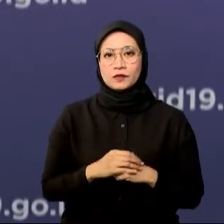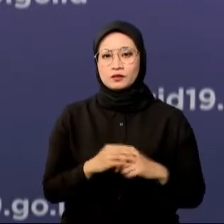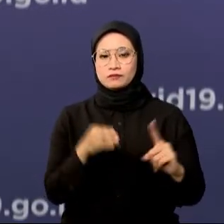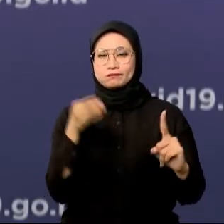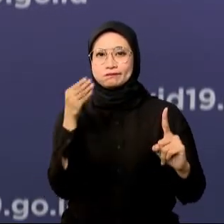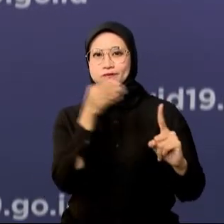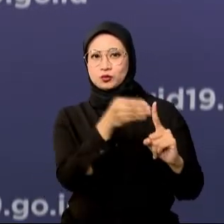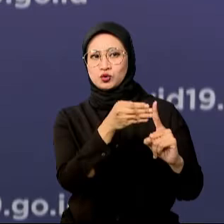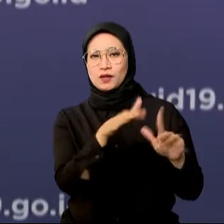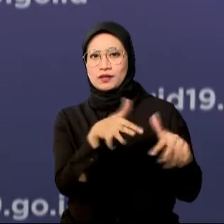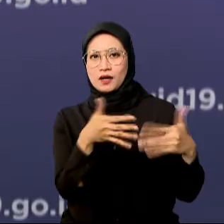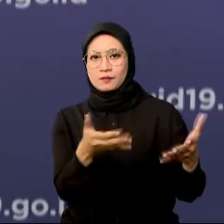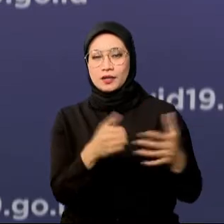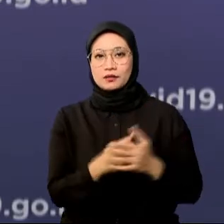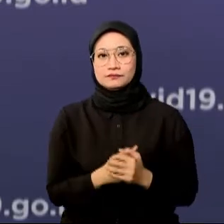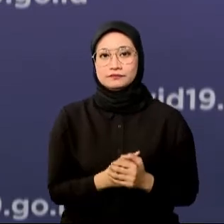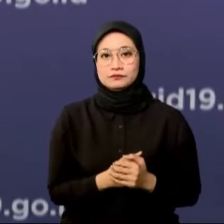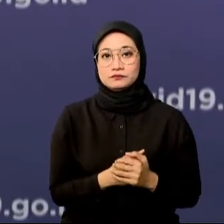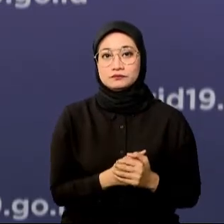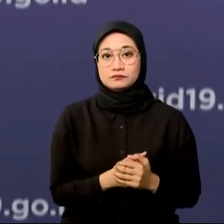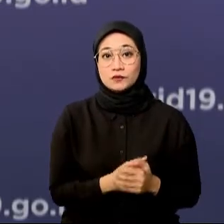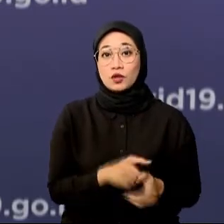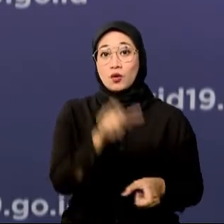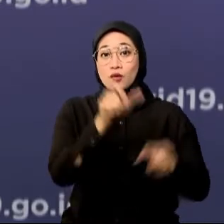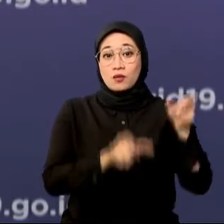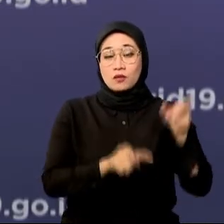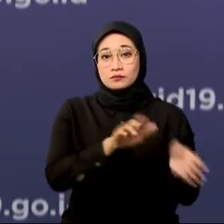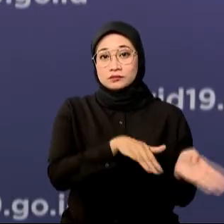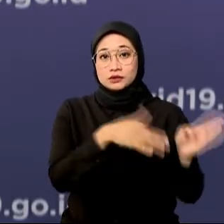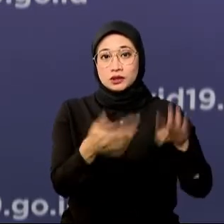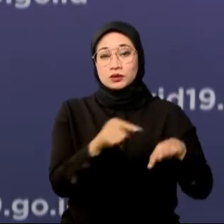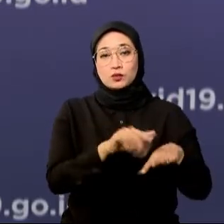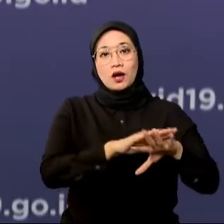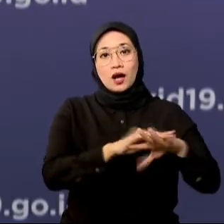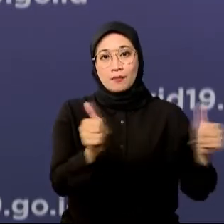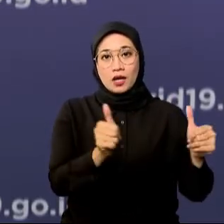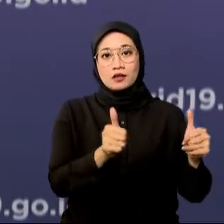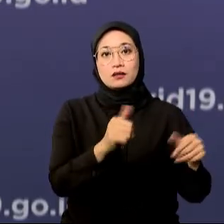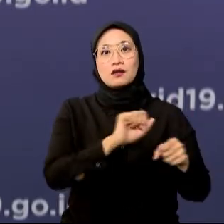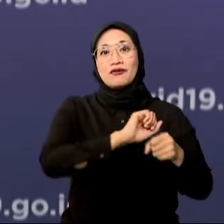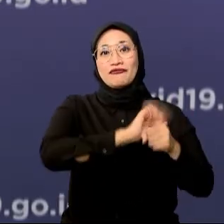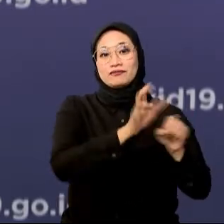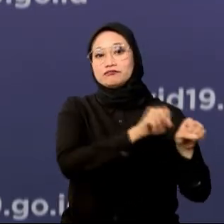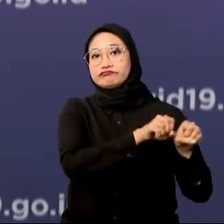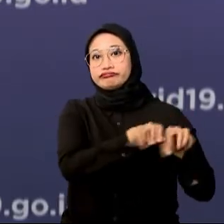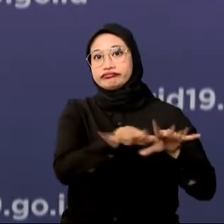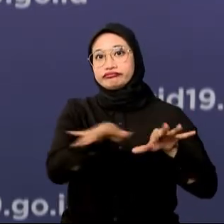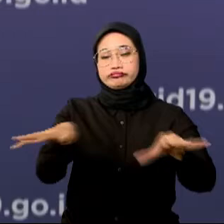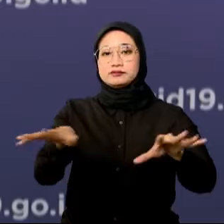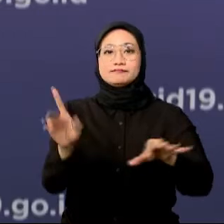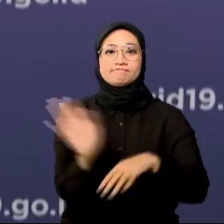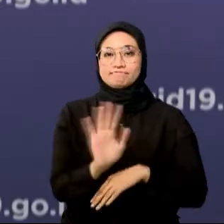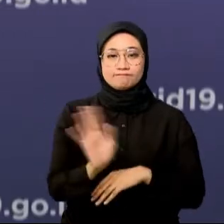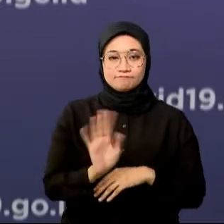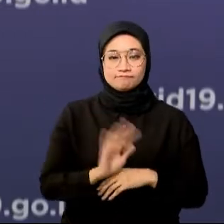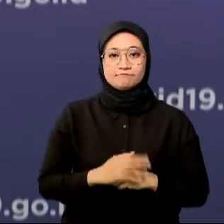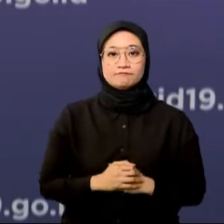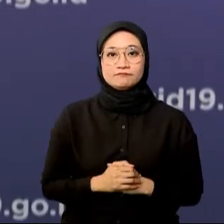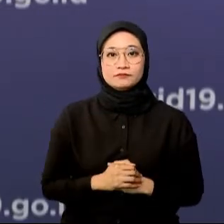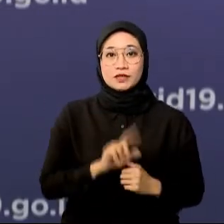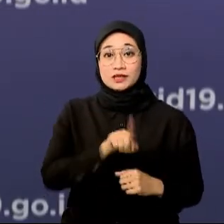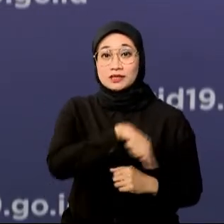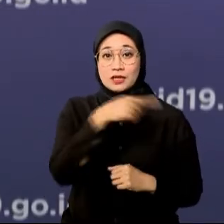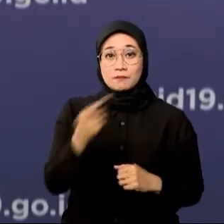Tujuannya adalah memastikan agar jenazah tersebut aman dan tidak menularkan virus COVID-19. Hingga saat